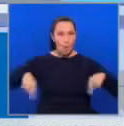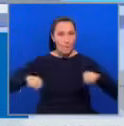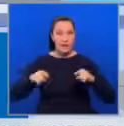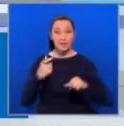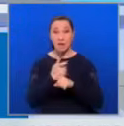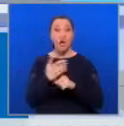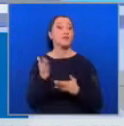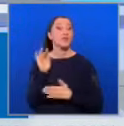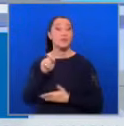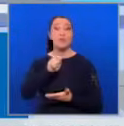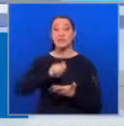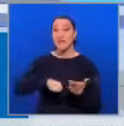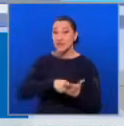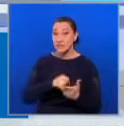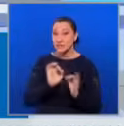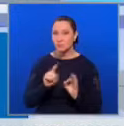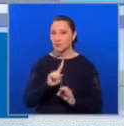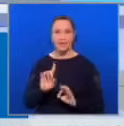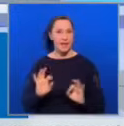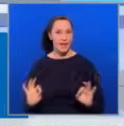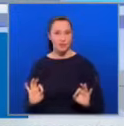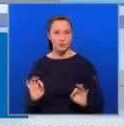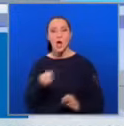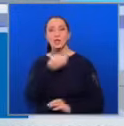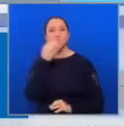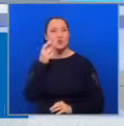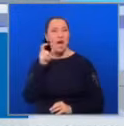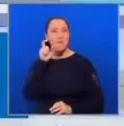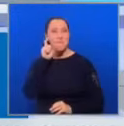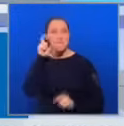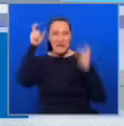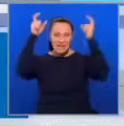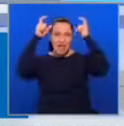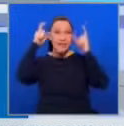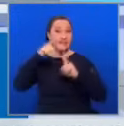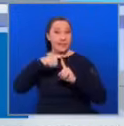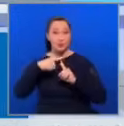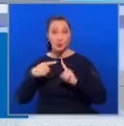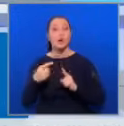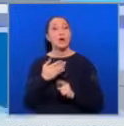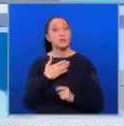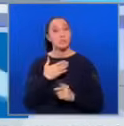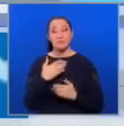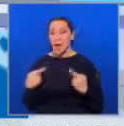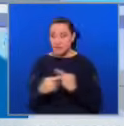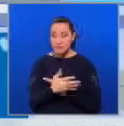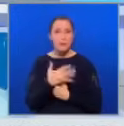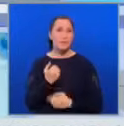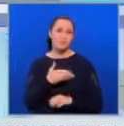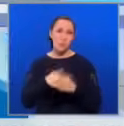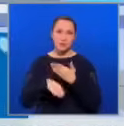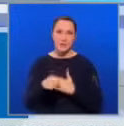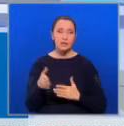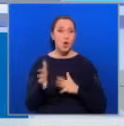каква ще е санкцията обаче за момента не е ясно с мечето от тишо се размина без пострадали хора и животни